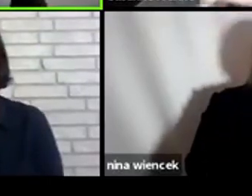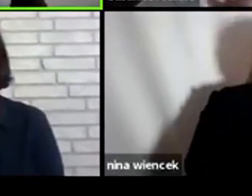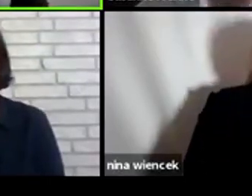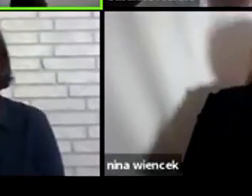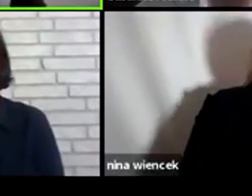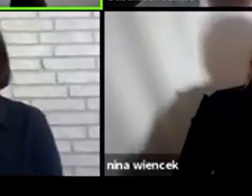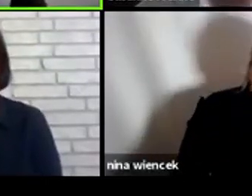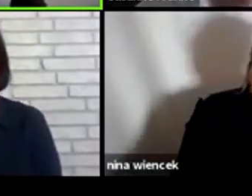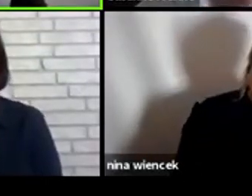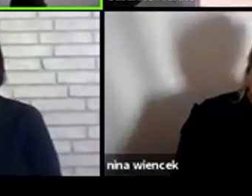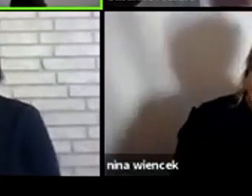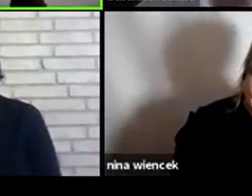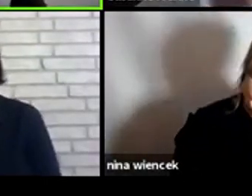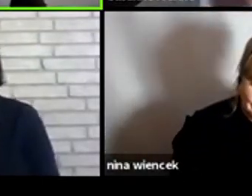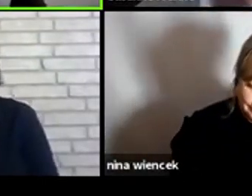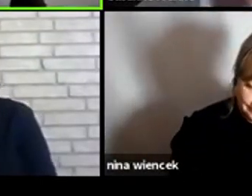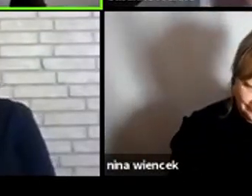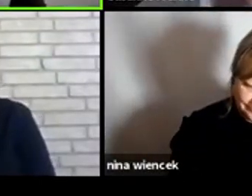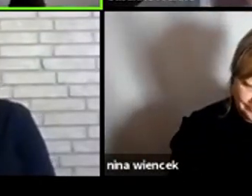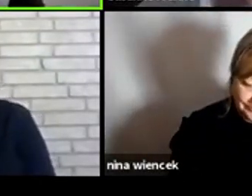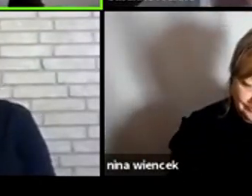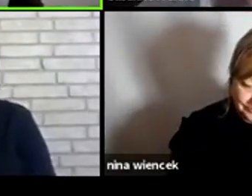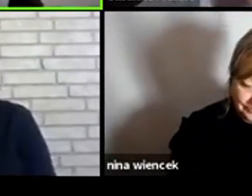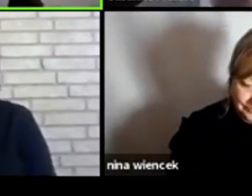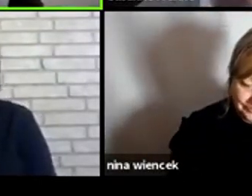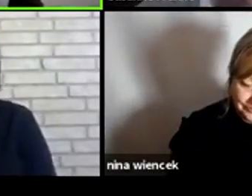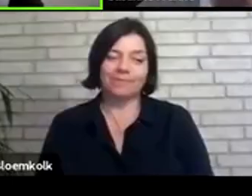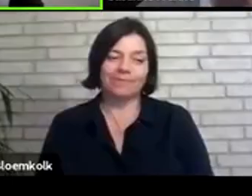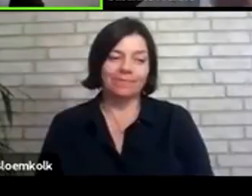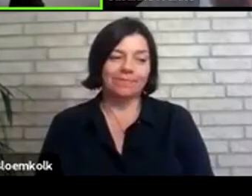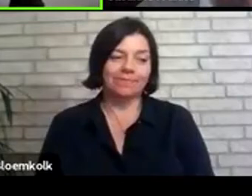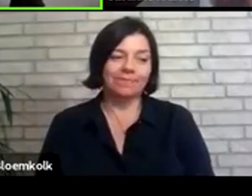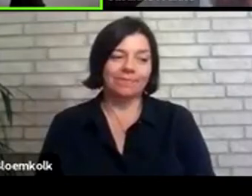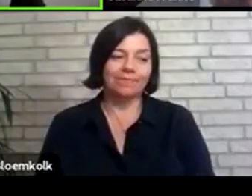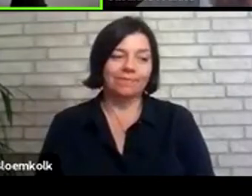Falschen besser führen, als wir es jetzt tun.